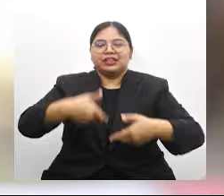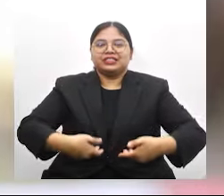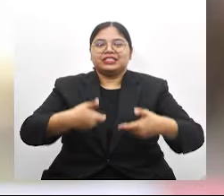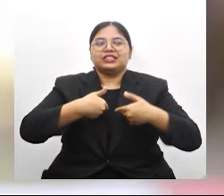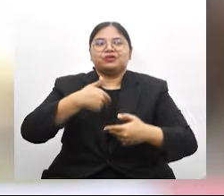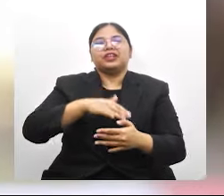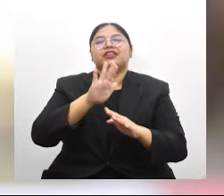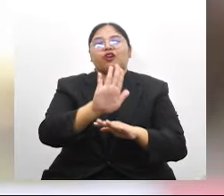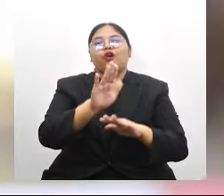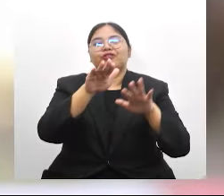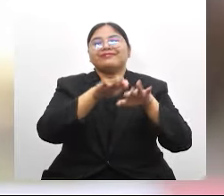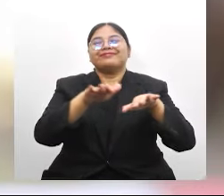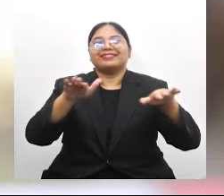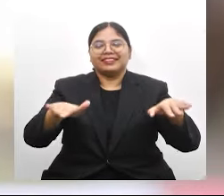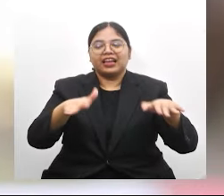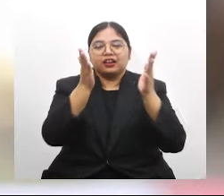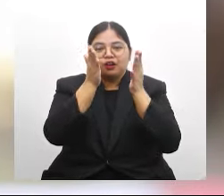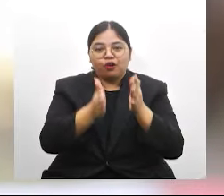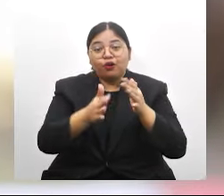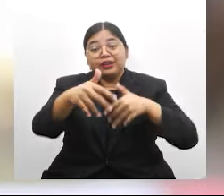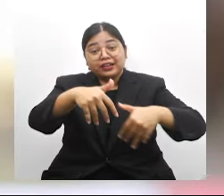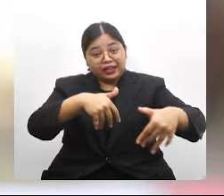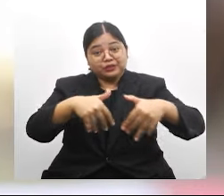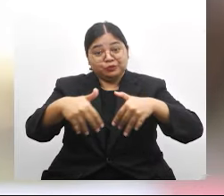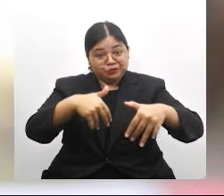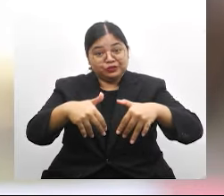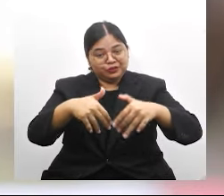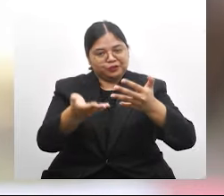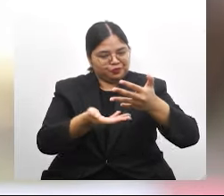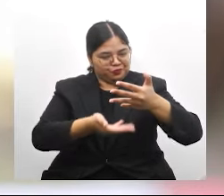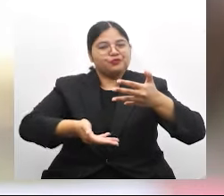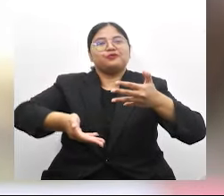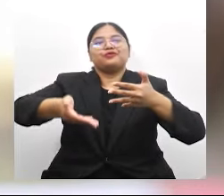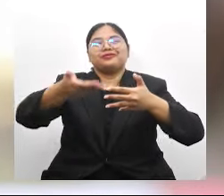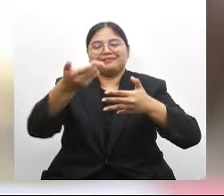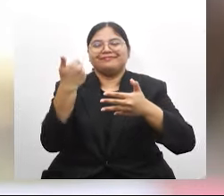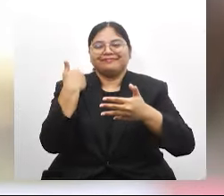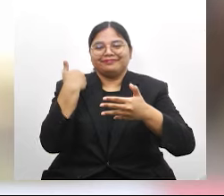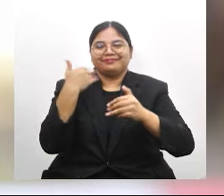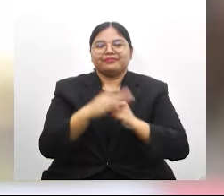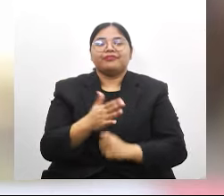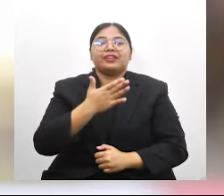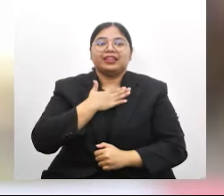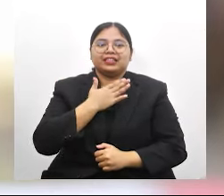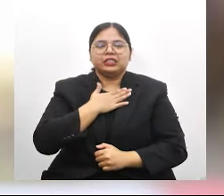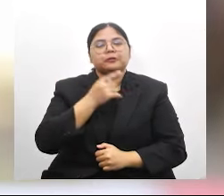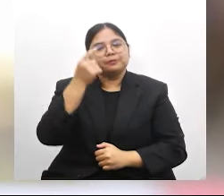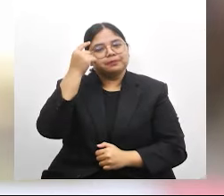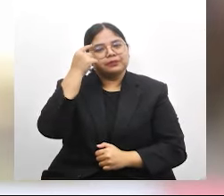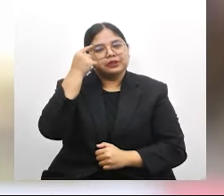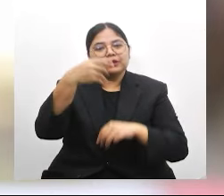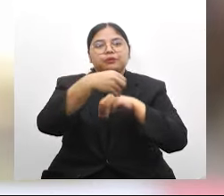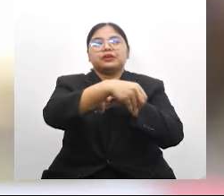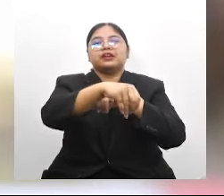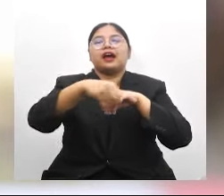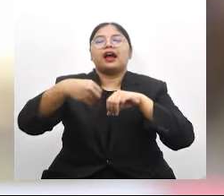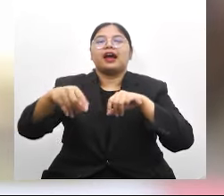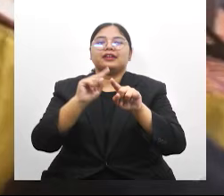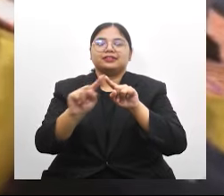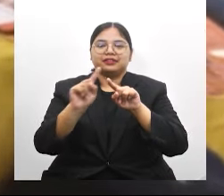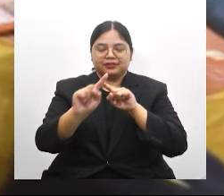ของนักเรียนของของผู้คนที่อยู่ในชุมชนที่นี่นะคะเพราะฉะนั้นเนี่ยตัวดิฉันเองเนี่ยก็คำนึงถึงเครือข่ายต่างๆนะคะ